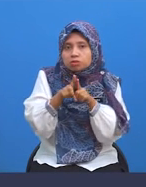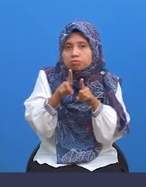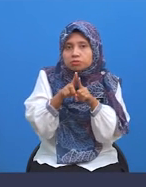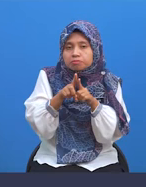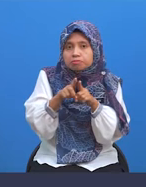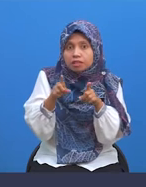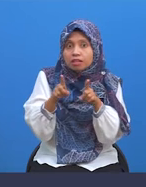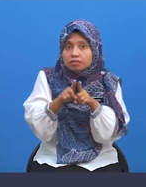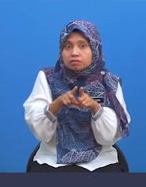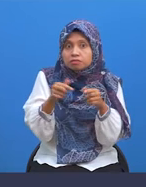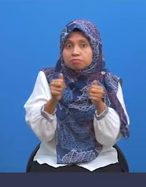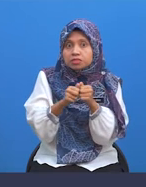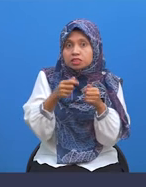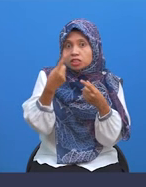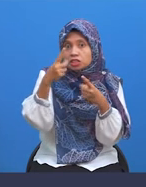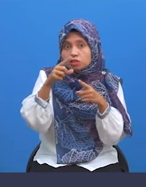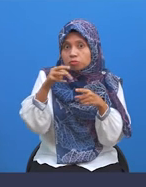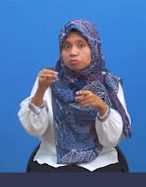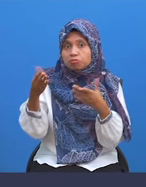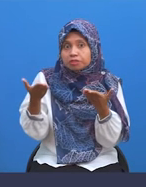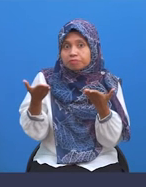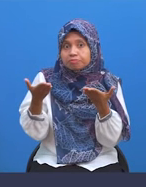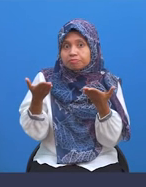Masa menjawab telah tamat. Mari kita simak.